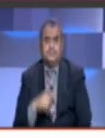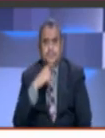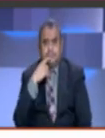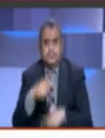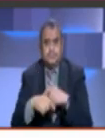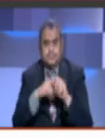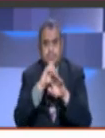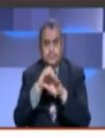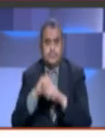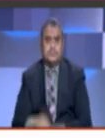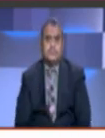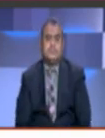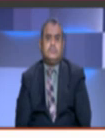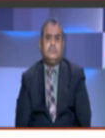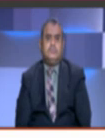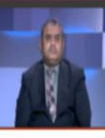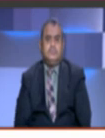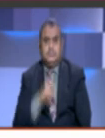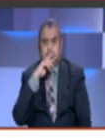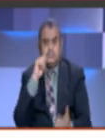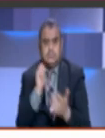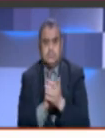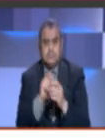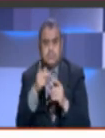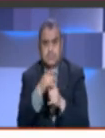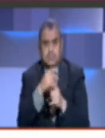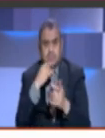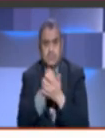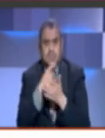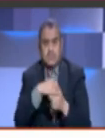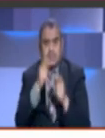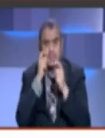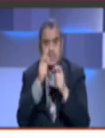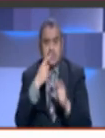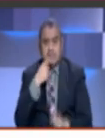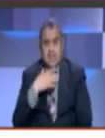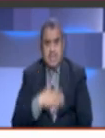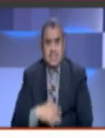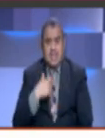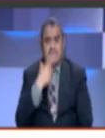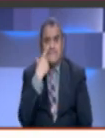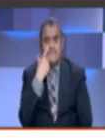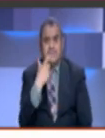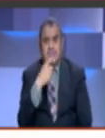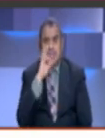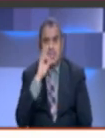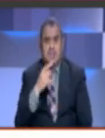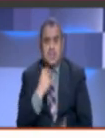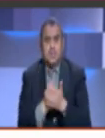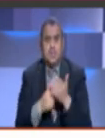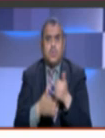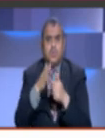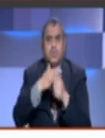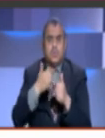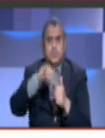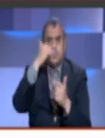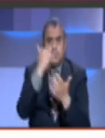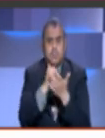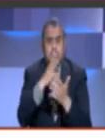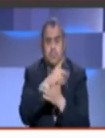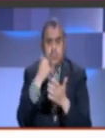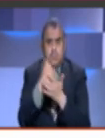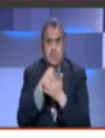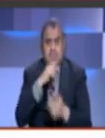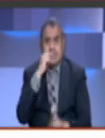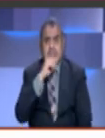هامة جدا. لابد من فكرة الحفاظ على النفس دائما، هي من الأولويات الأولى المقدمة في جميع الأديان،